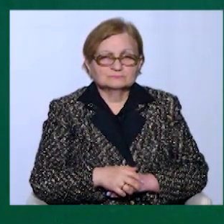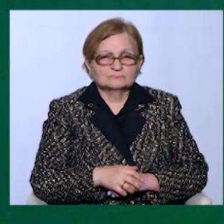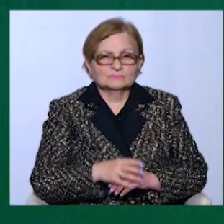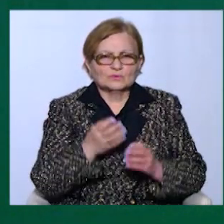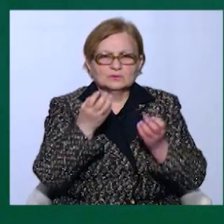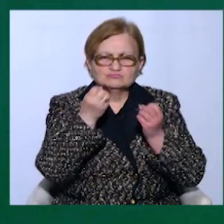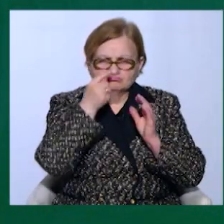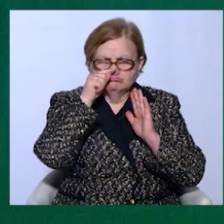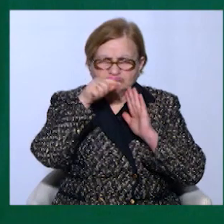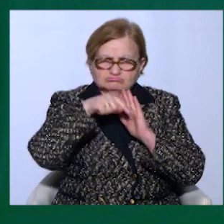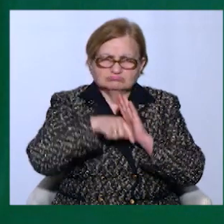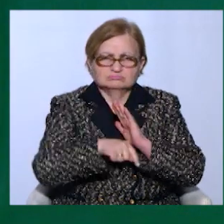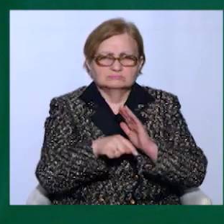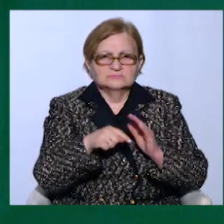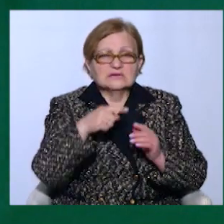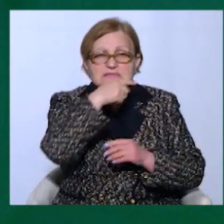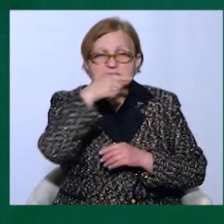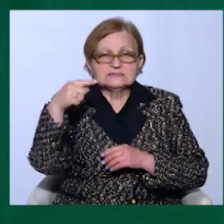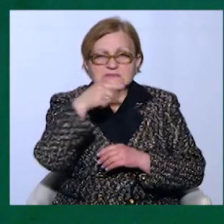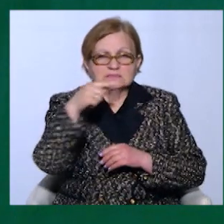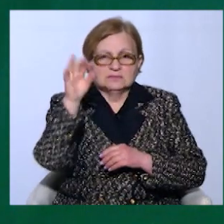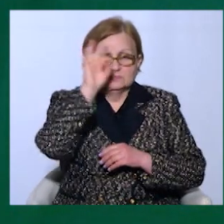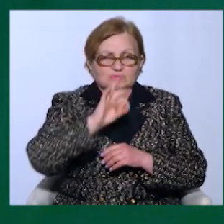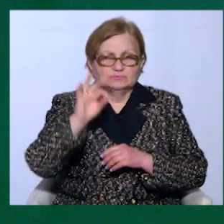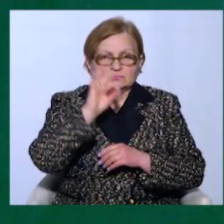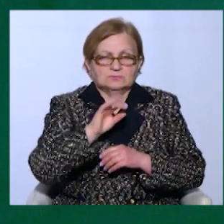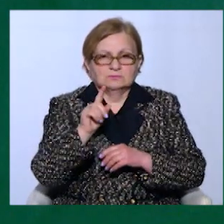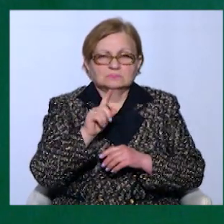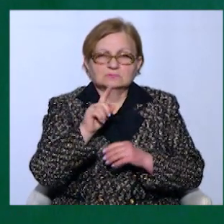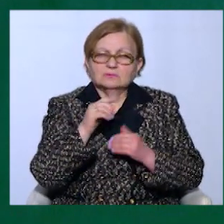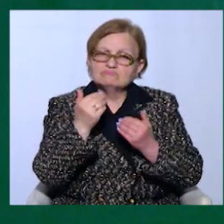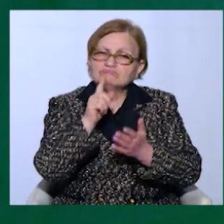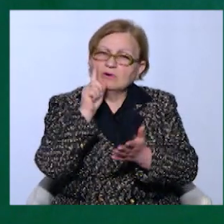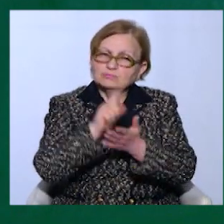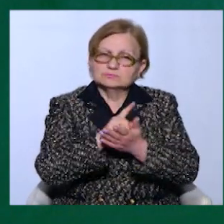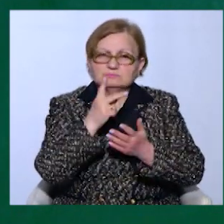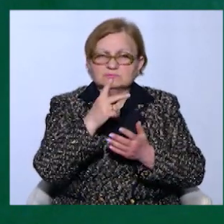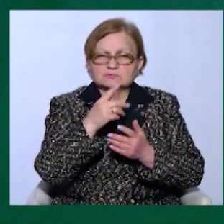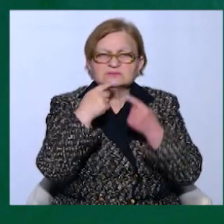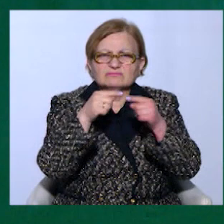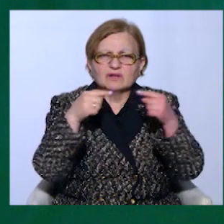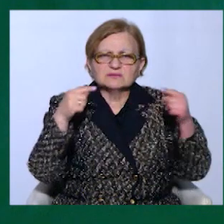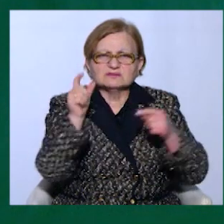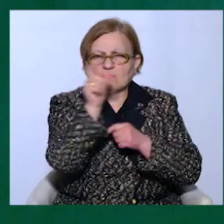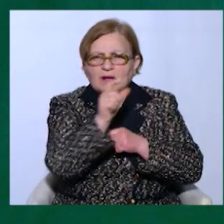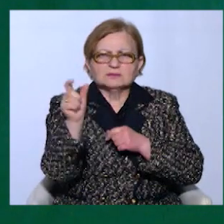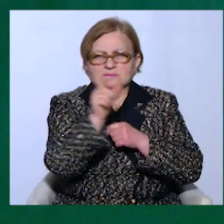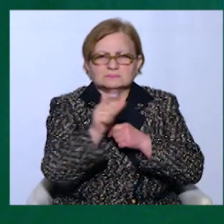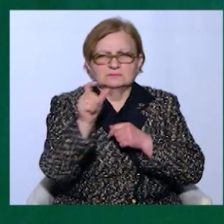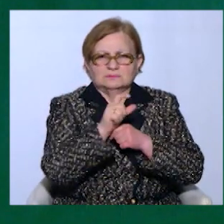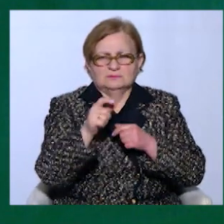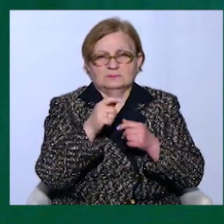გაღრმავებას ჩვენი ცოდნის წელადების შესახებ, რისთვისაც აუცილებელია მაგალითების გაკეთება. მე